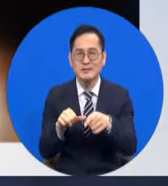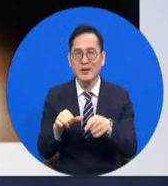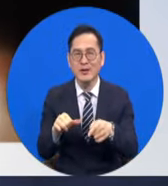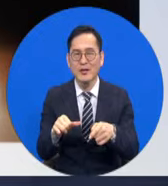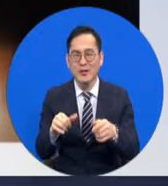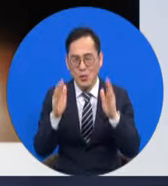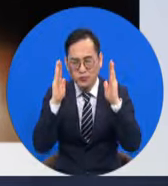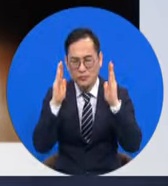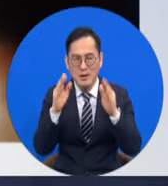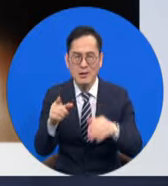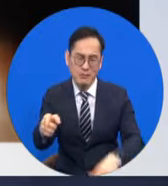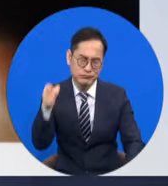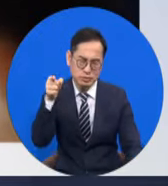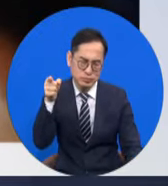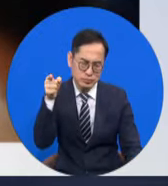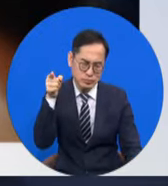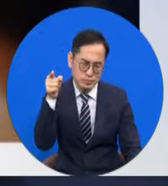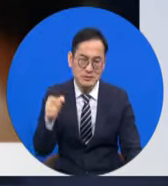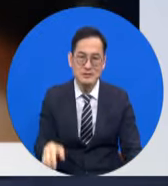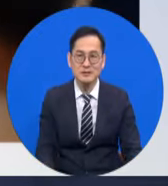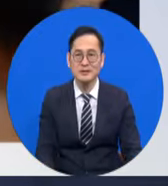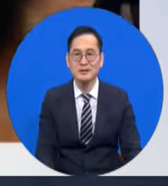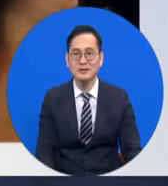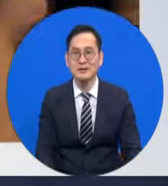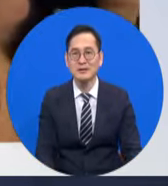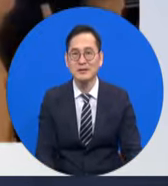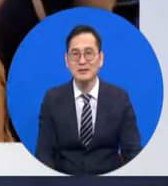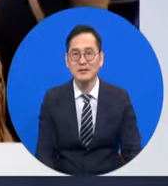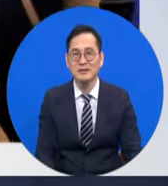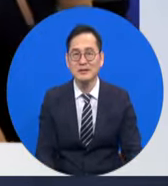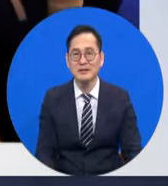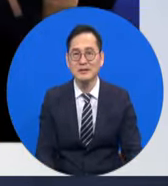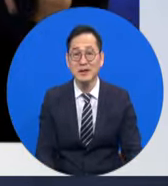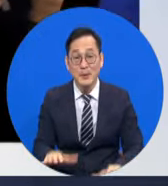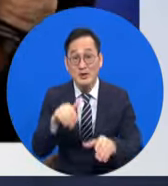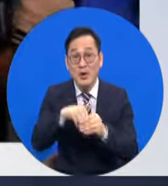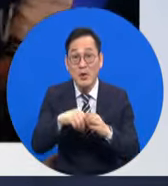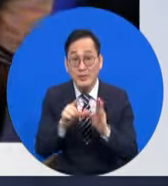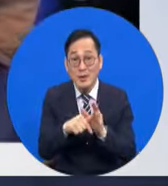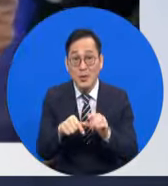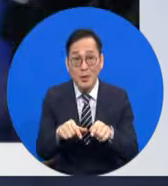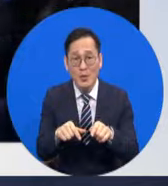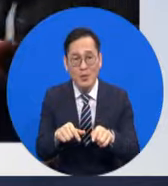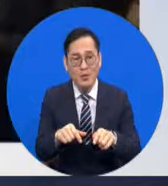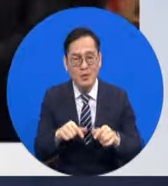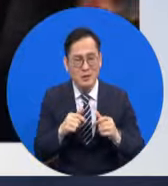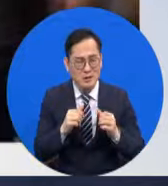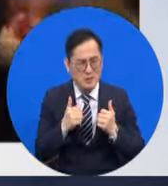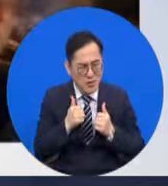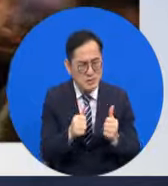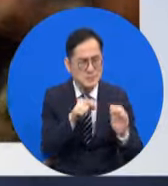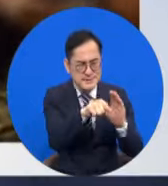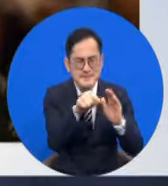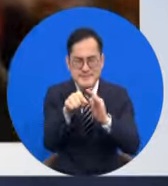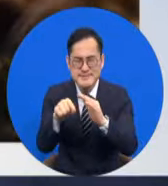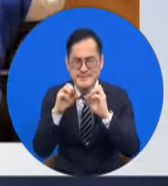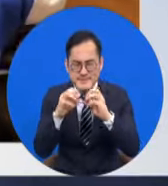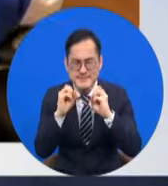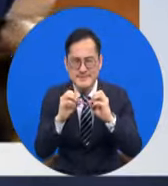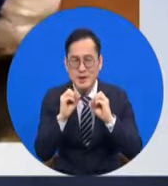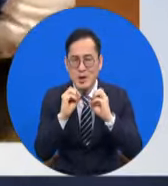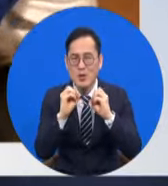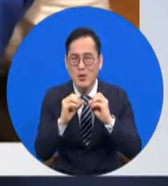사람이에요. 그런데 머리가 좋은 사람이 발로도 무지무지하게 열심히 뛰었단 말이에요. 그것도 천수하고 같이. 그런데 그렇기